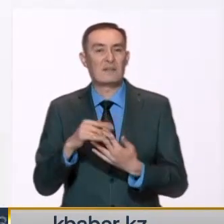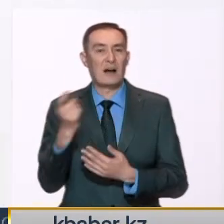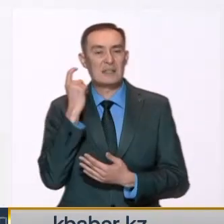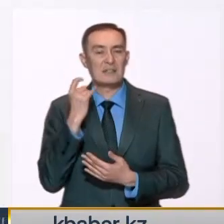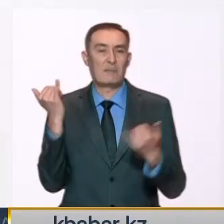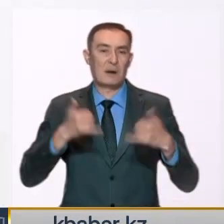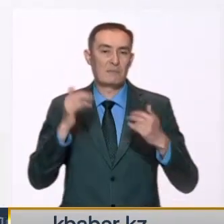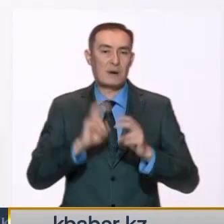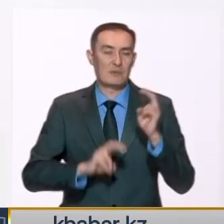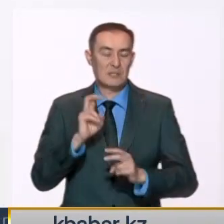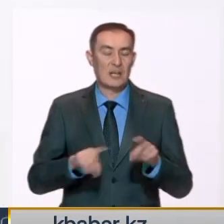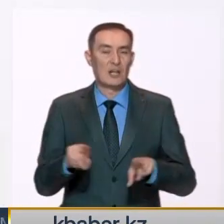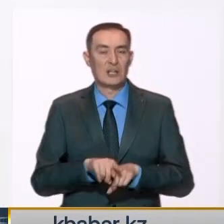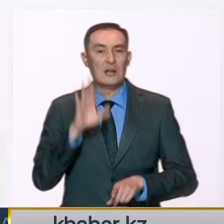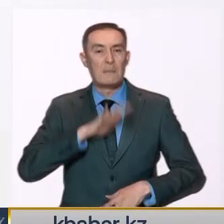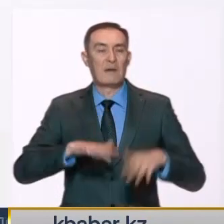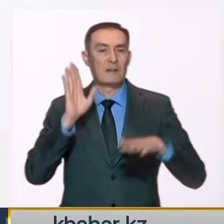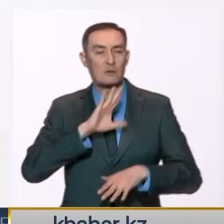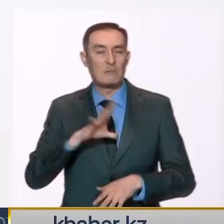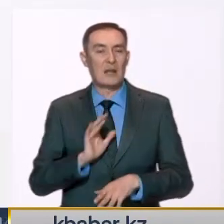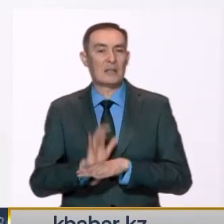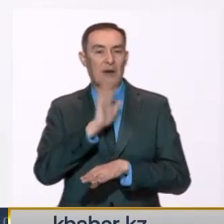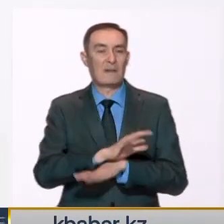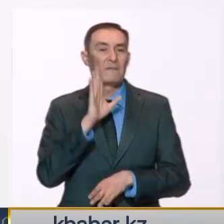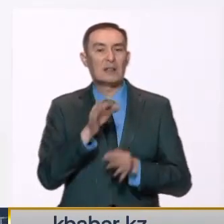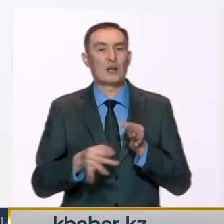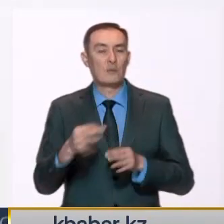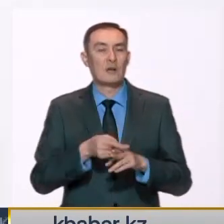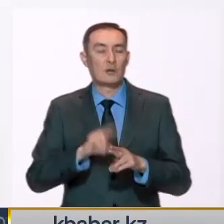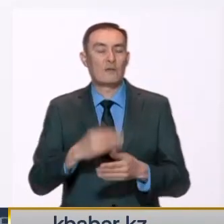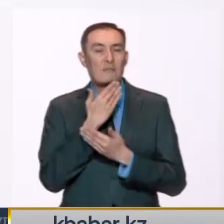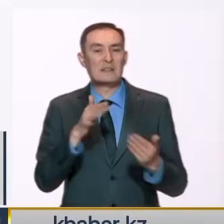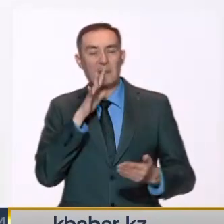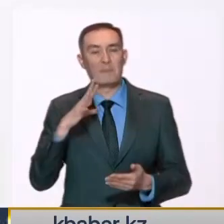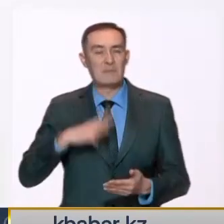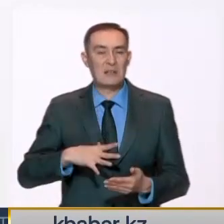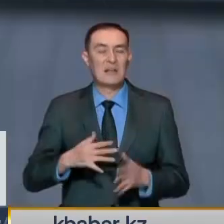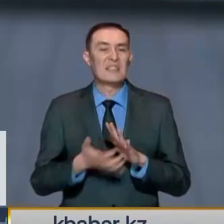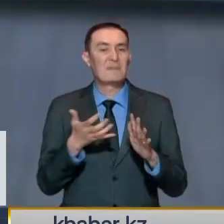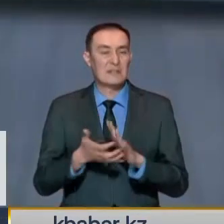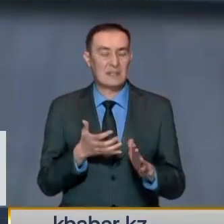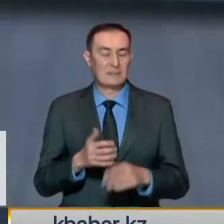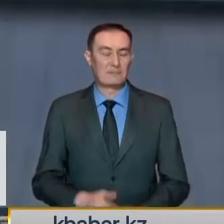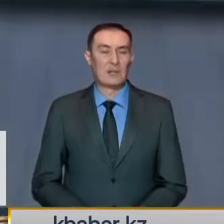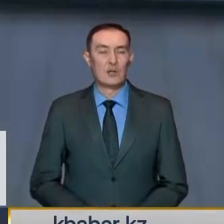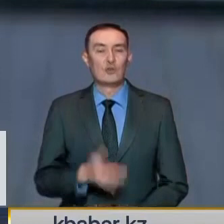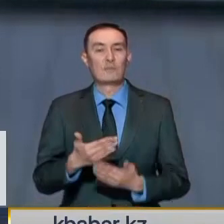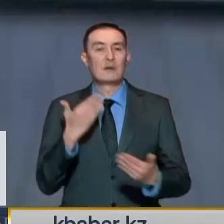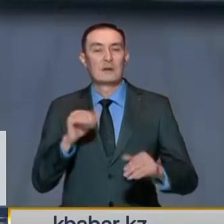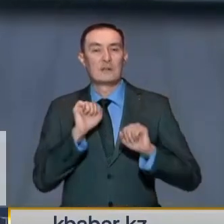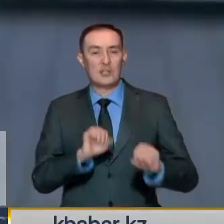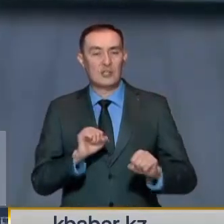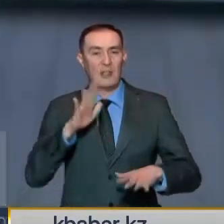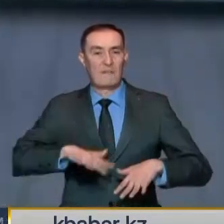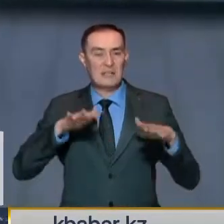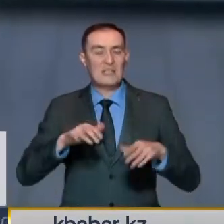и промышленности. При этом паводковые воды были направлены в водоемы, которые в последние годы испытывали дефицит. Для предупреждения наводнения в Казахстане